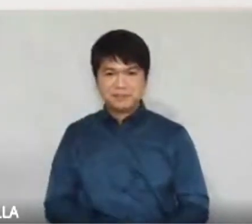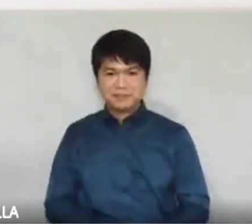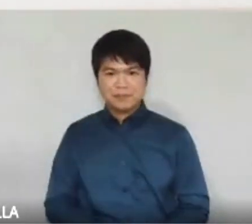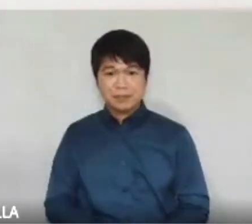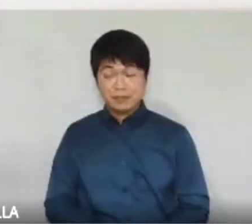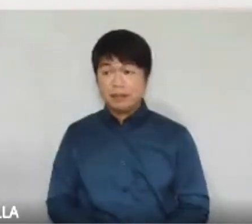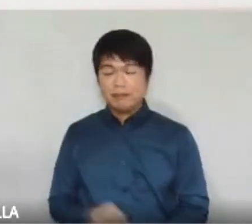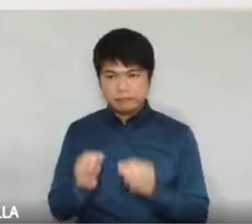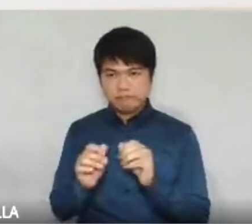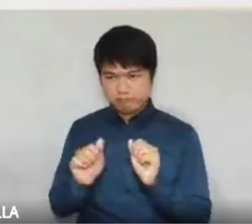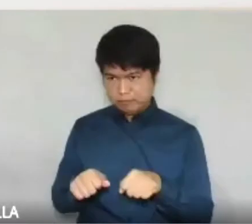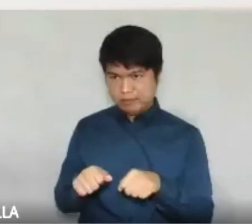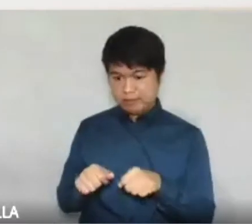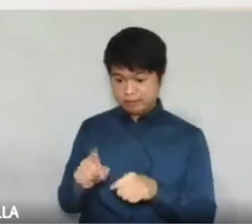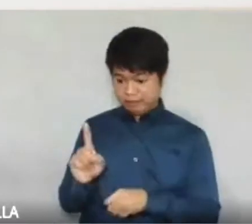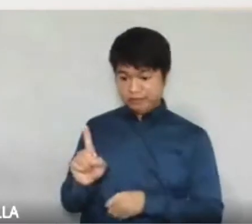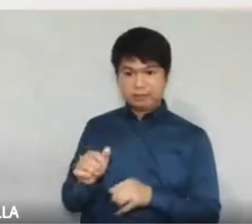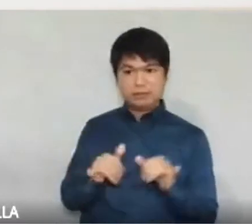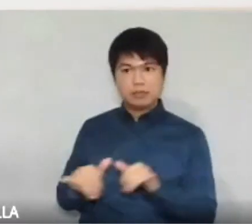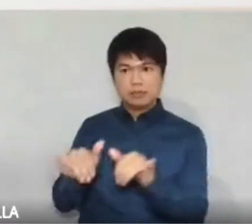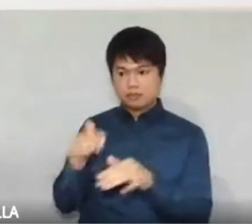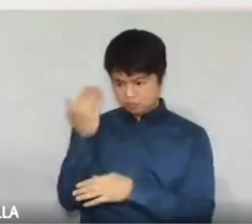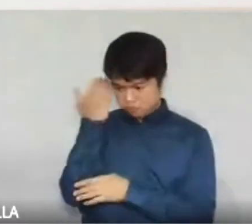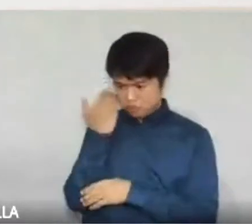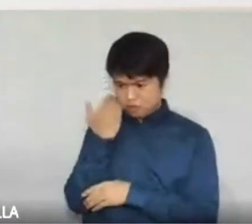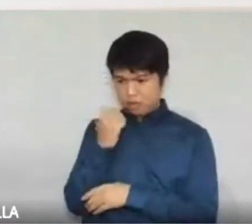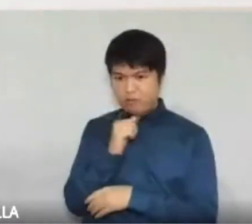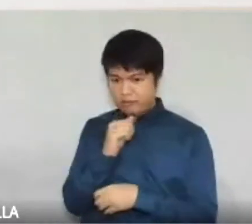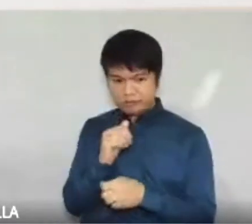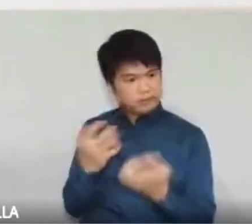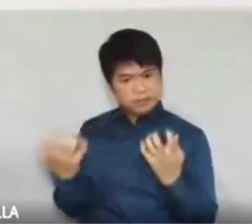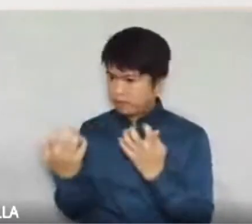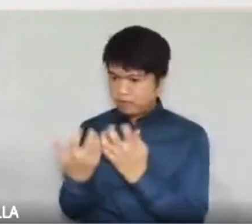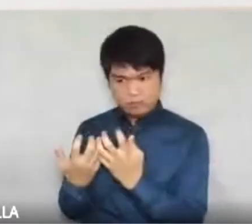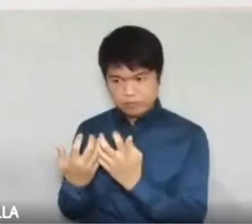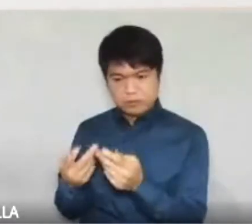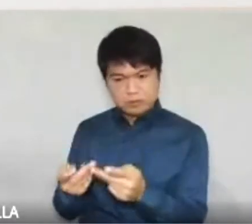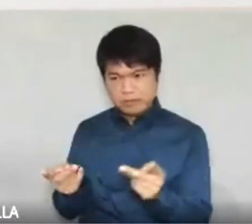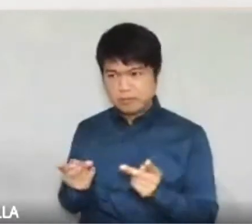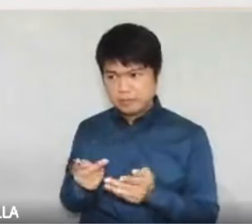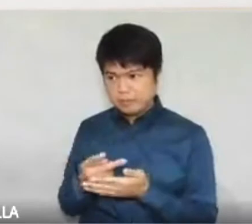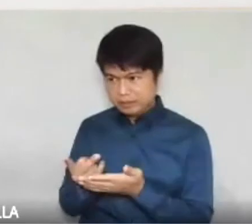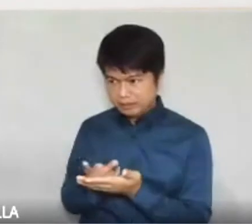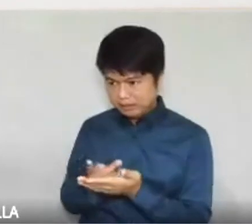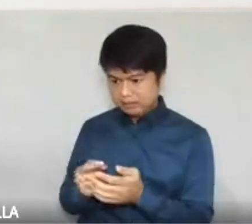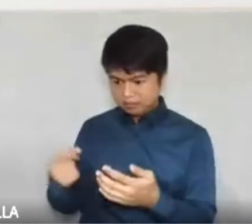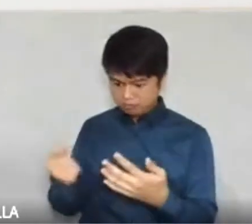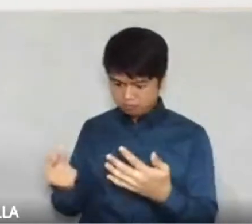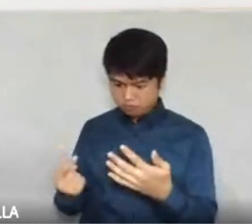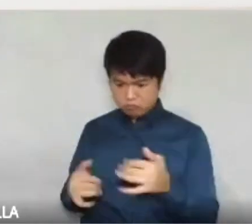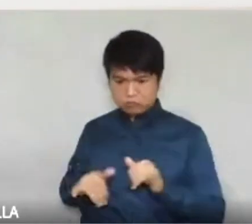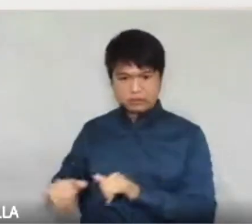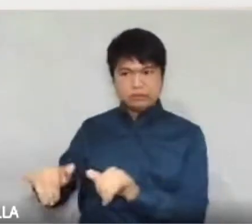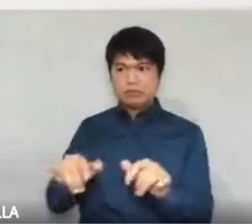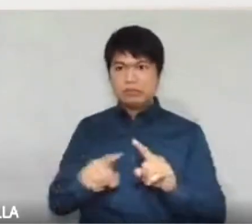Maaaring ang isang standard ay kulang o hindi naaangkop yung ibang bahagi ng standard sa iba't ibang